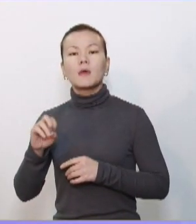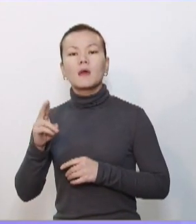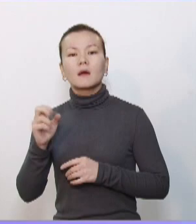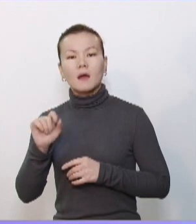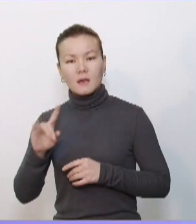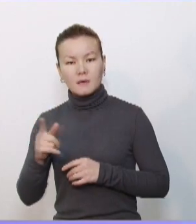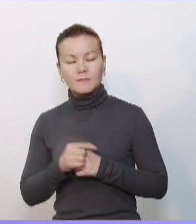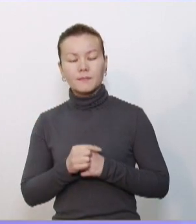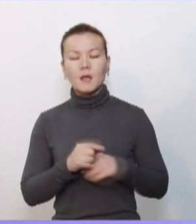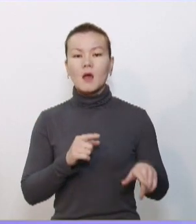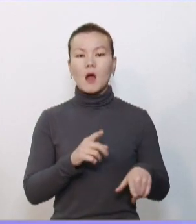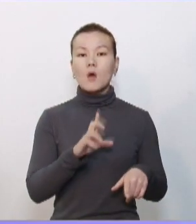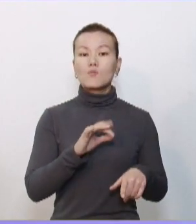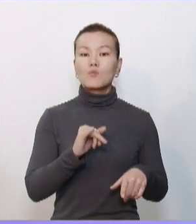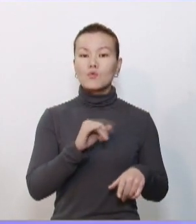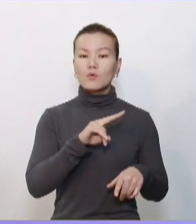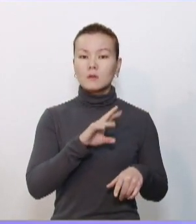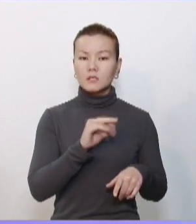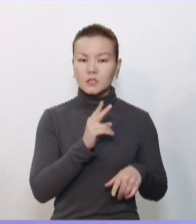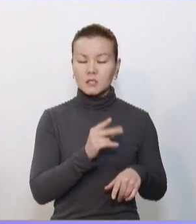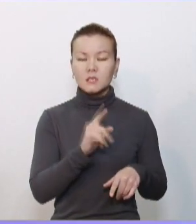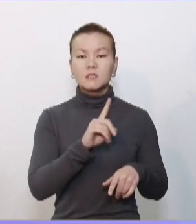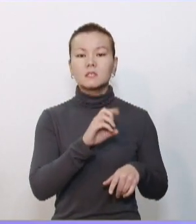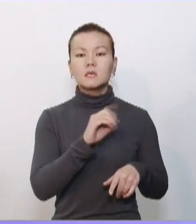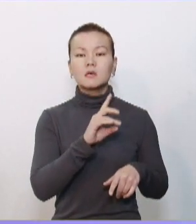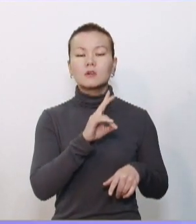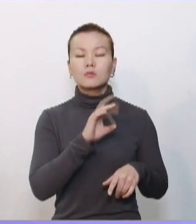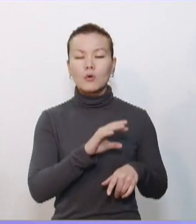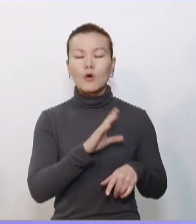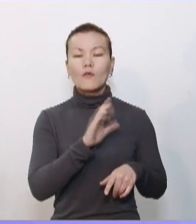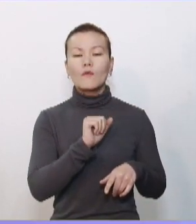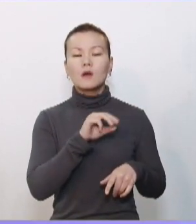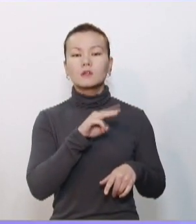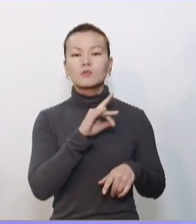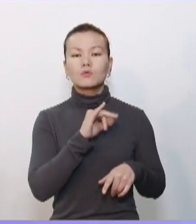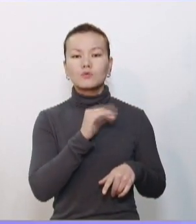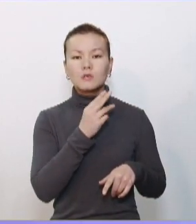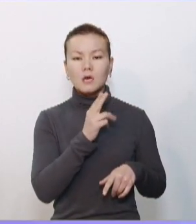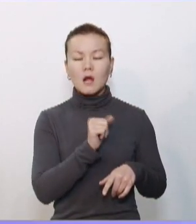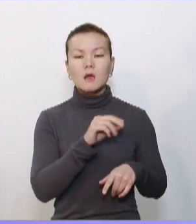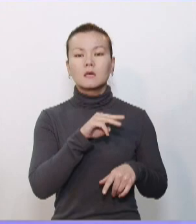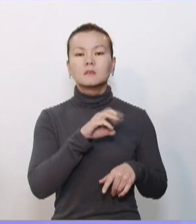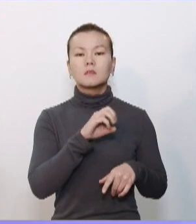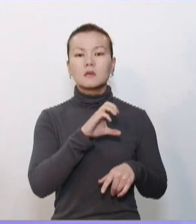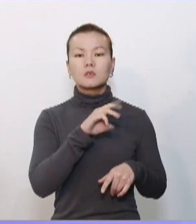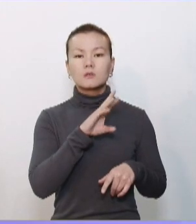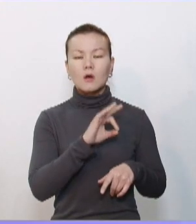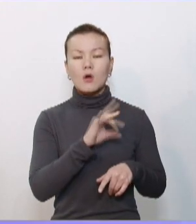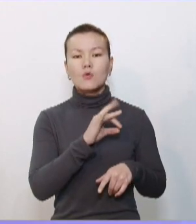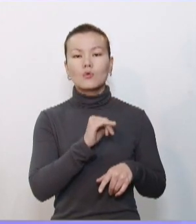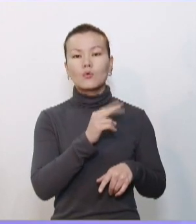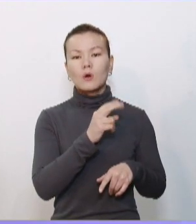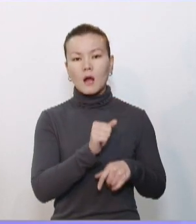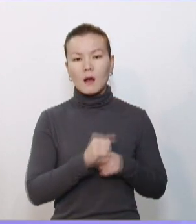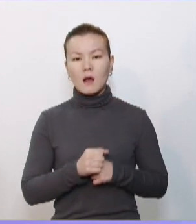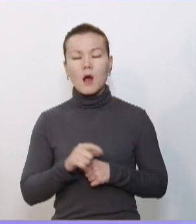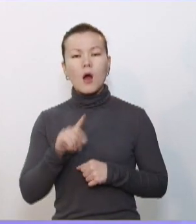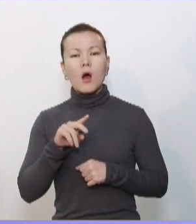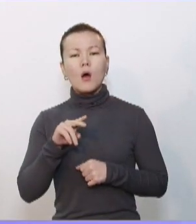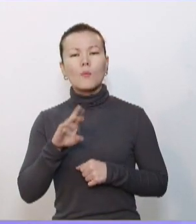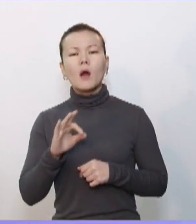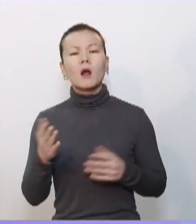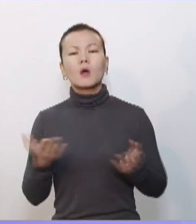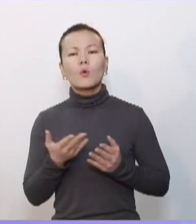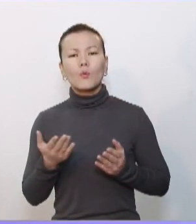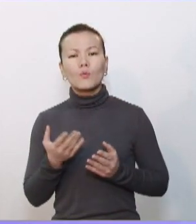группа – булочки, зерно, плюшка, ватрушка, тесто, мука. По какому